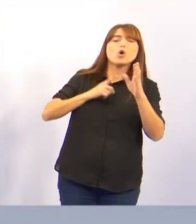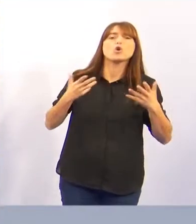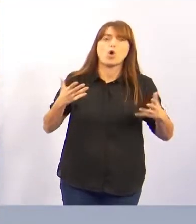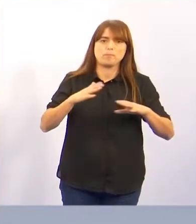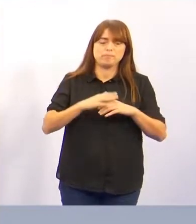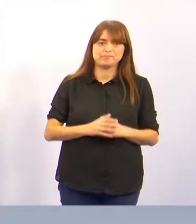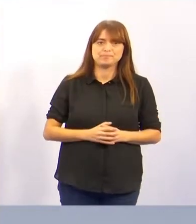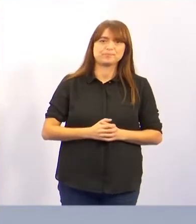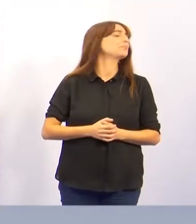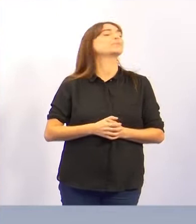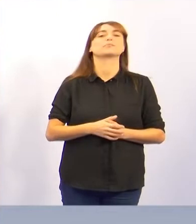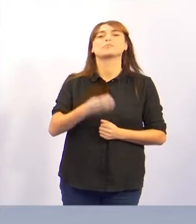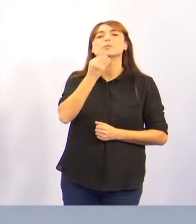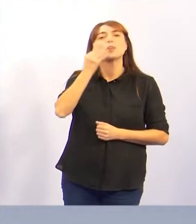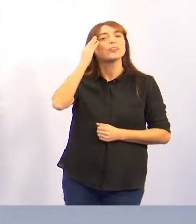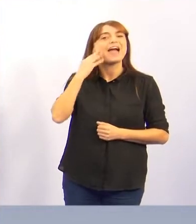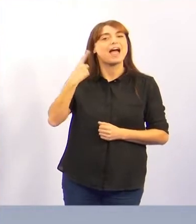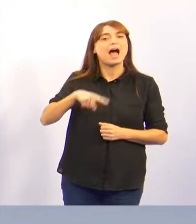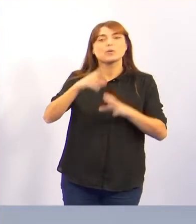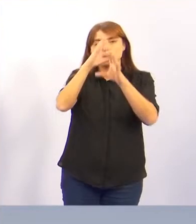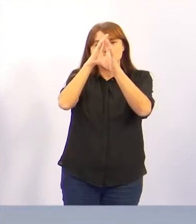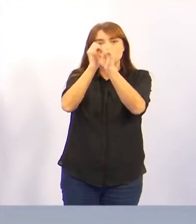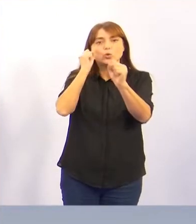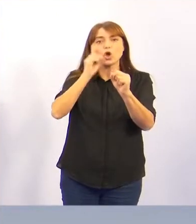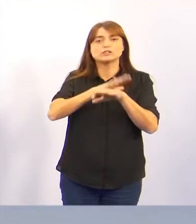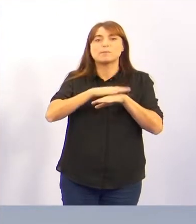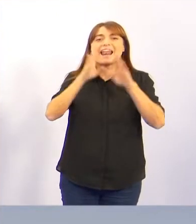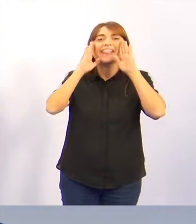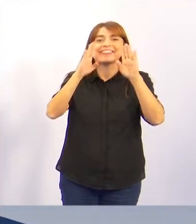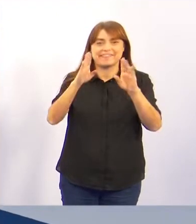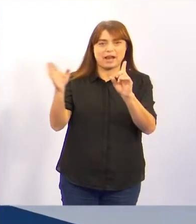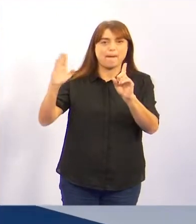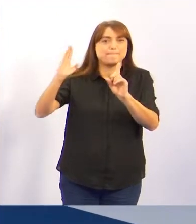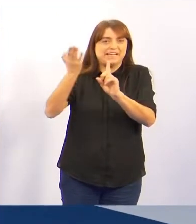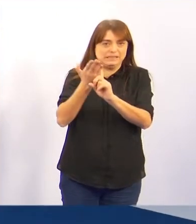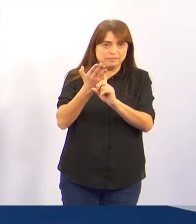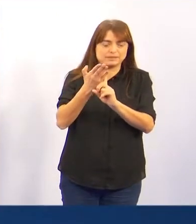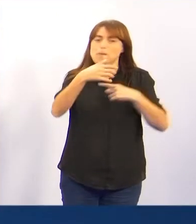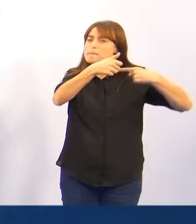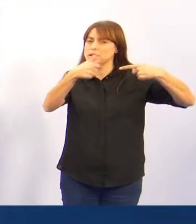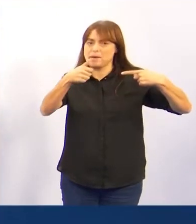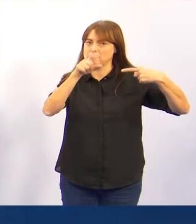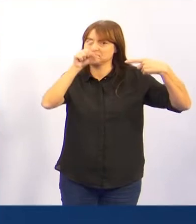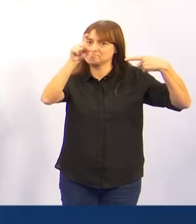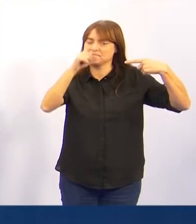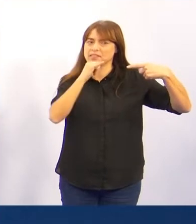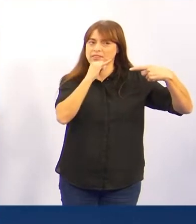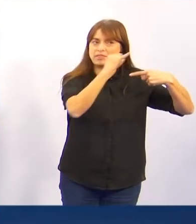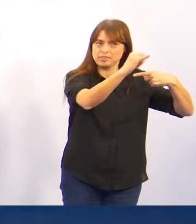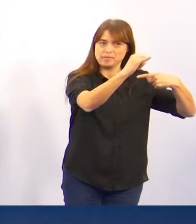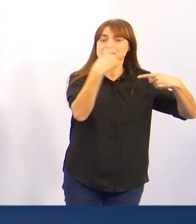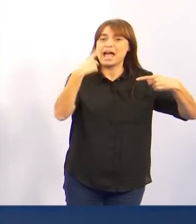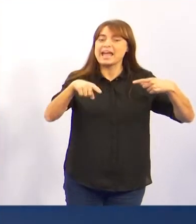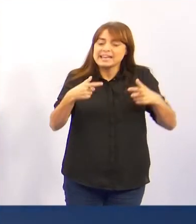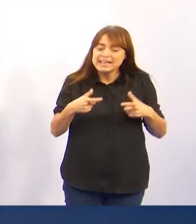Molt bon dia. Doncs els protocols són principalment la denúncia. Aquí continuen havent el CIAT i el Servei també d'Atenció